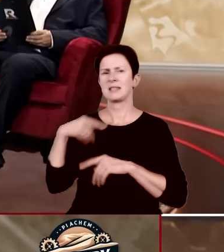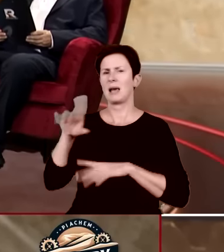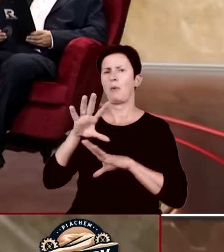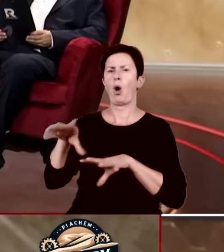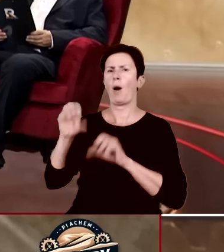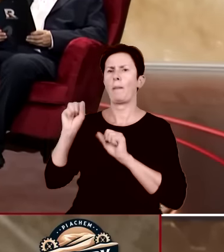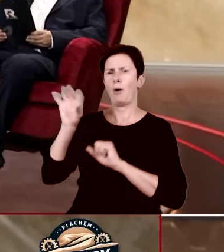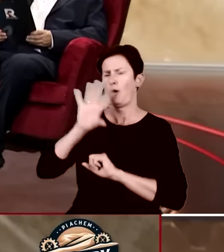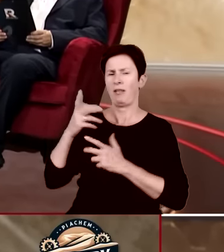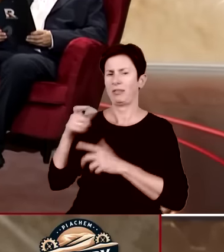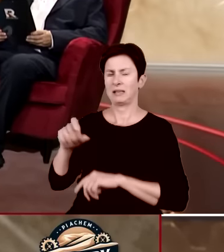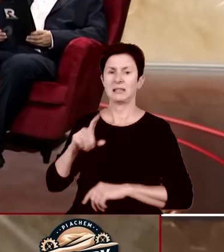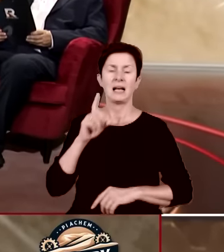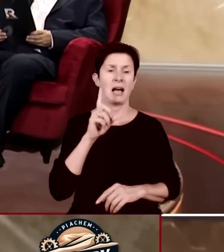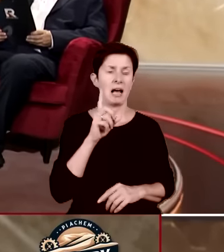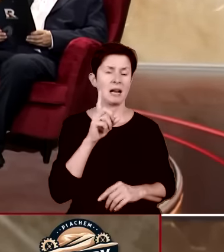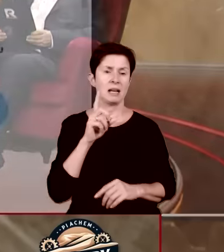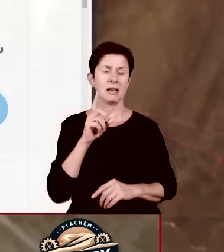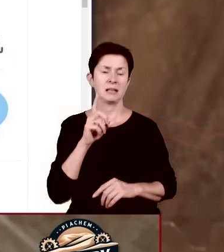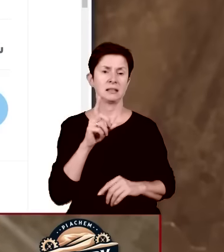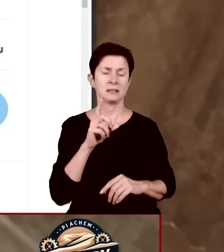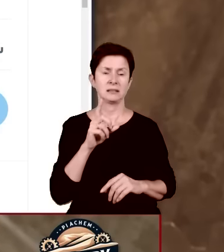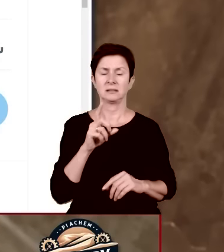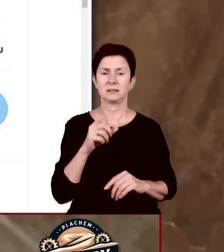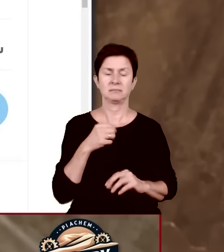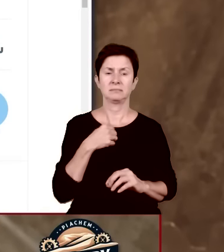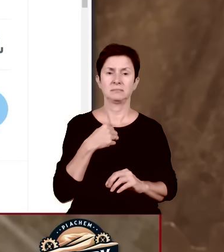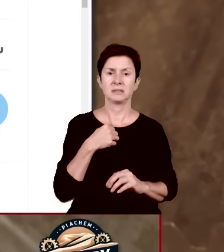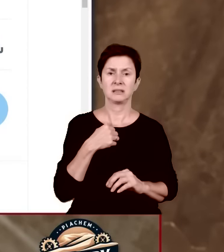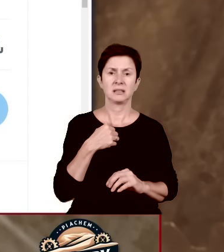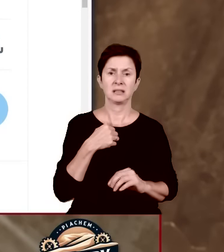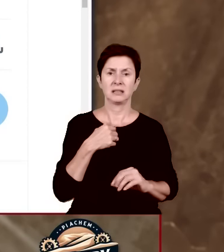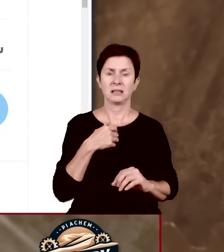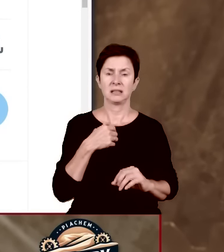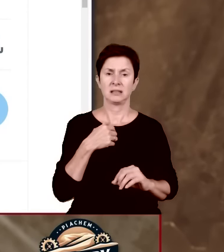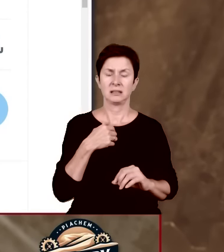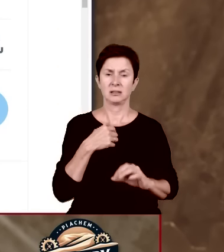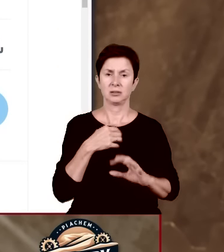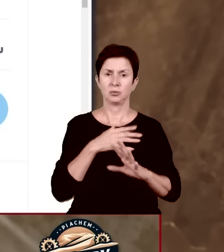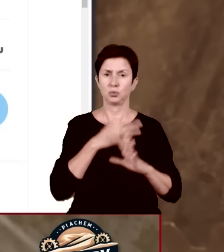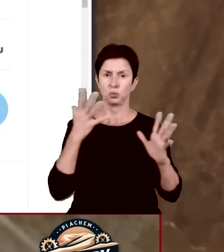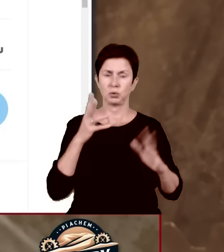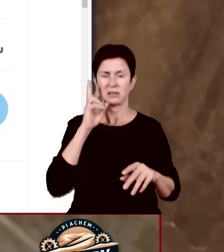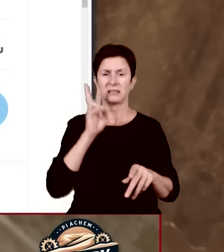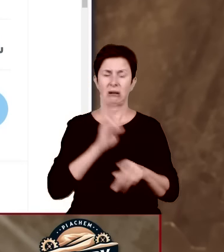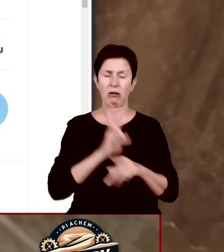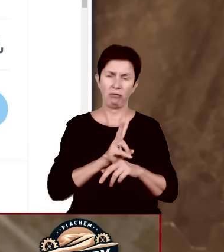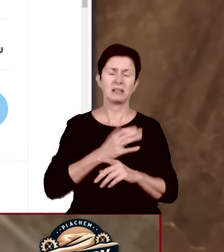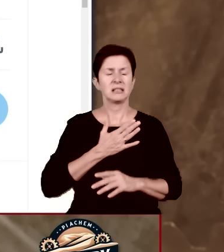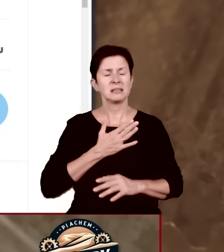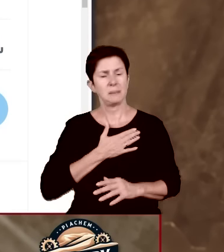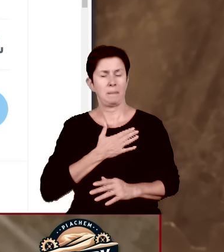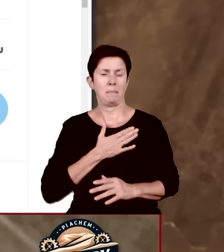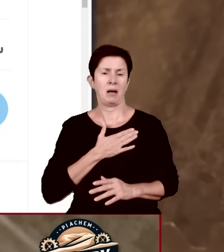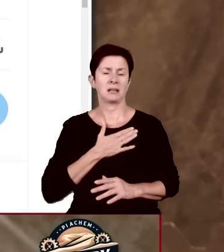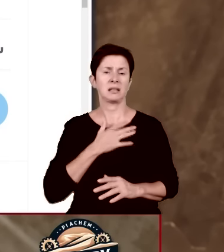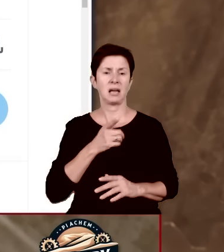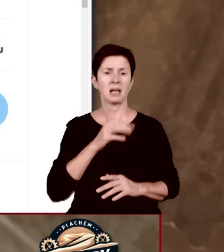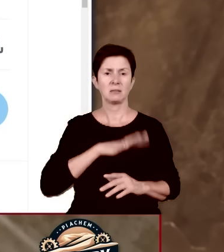są. Ale nie wszyscy zdajemy sobie sprawę, jak dużym zaufaniem społecznym i sympatią społeczną cieszy się